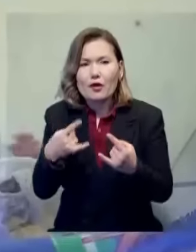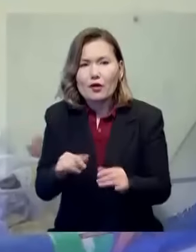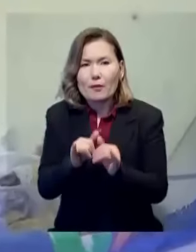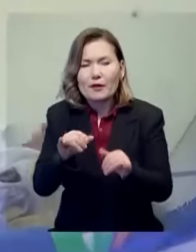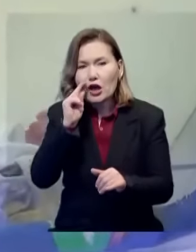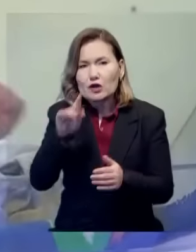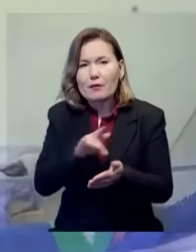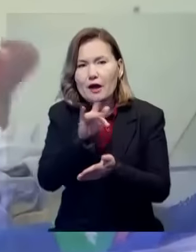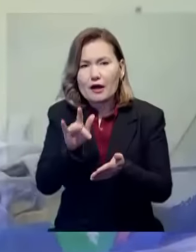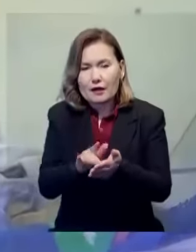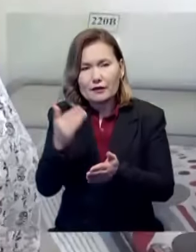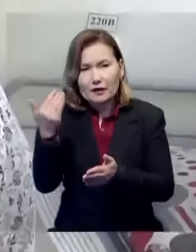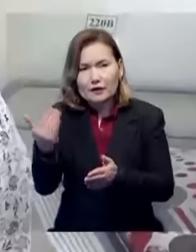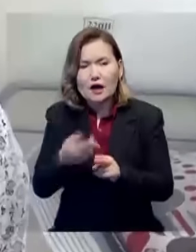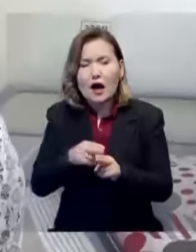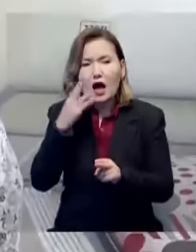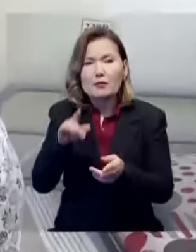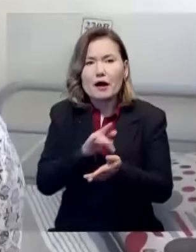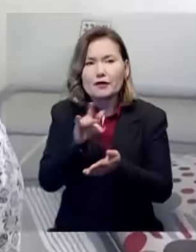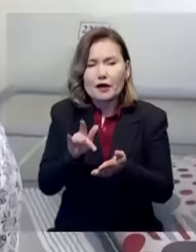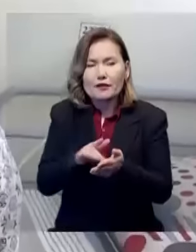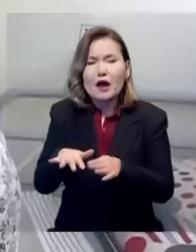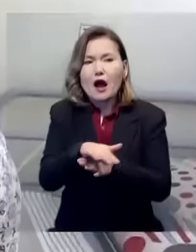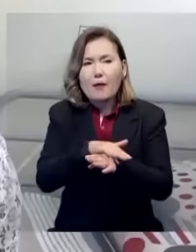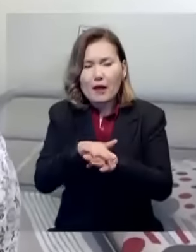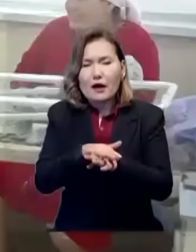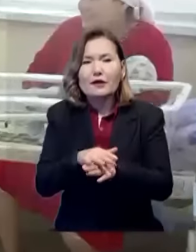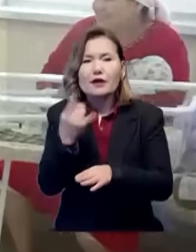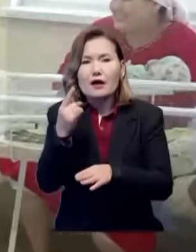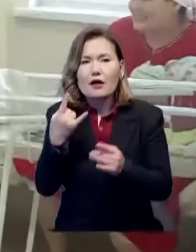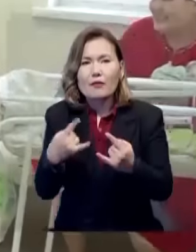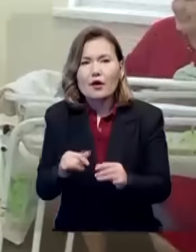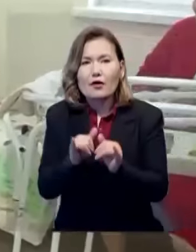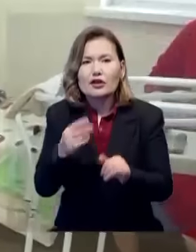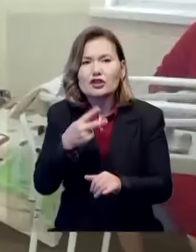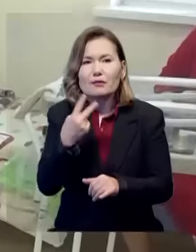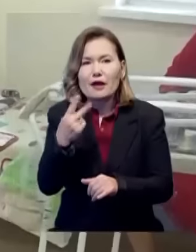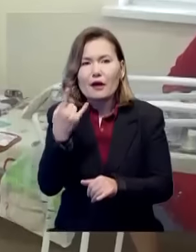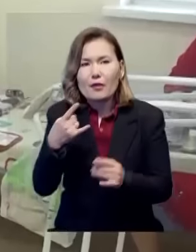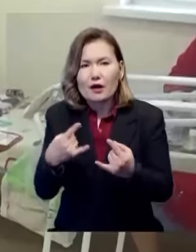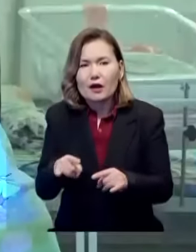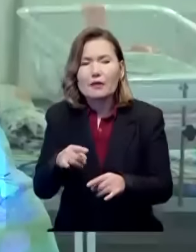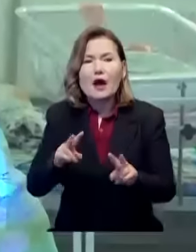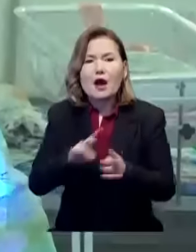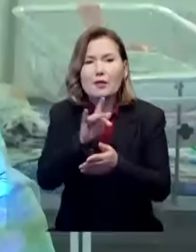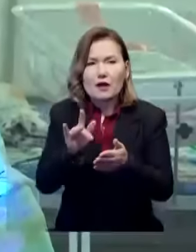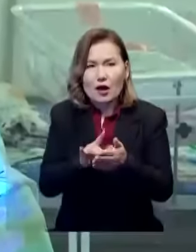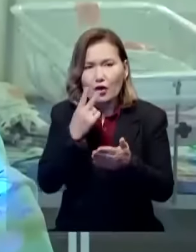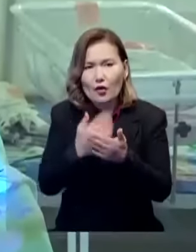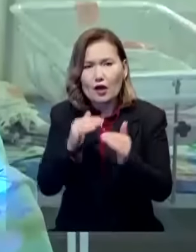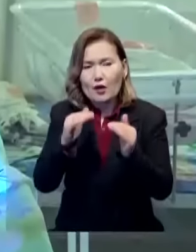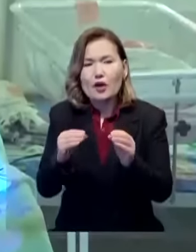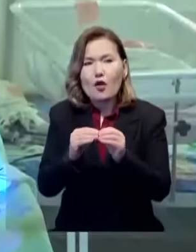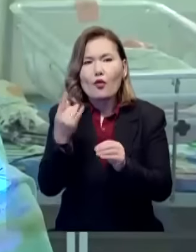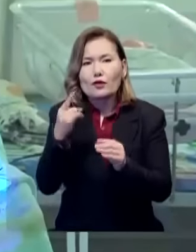кесілген Шымкент қаласы емденді. Алматы шаһары тұрғындарының саны 22 баламен толықты. Ал елордада көрсеткіш төмендеу